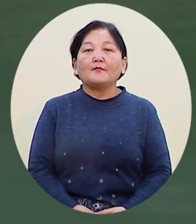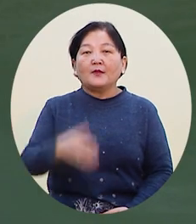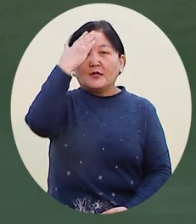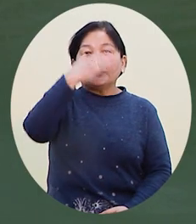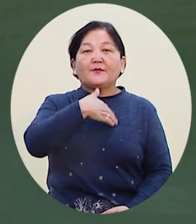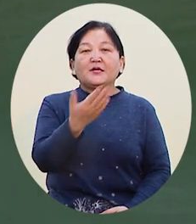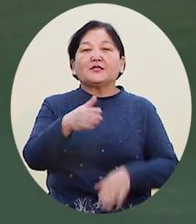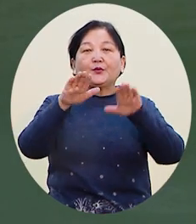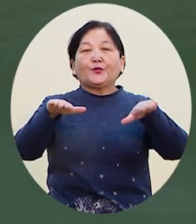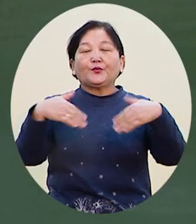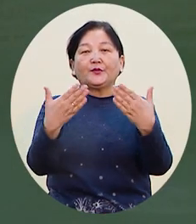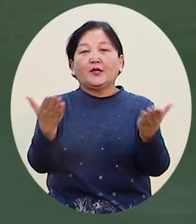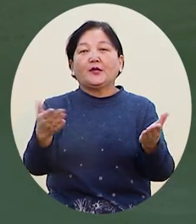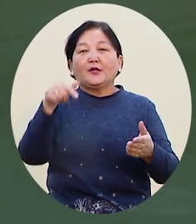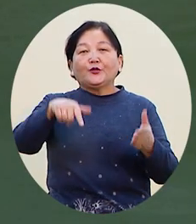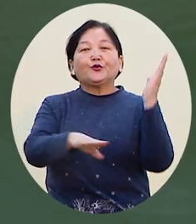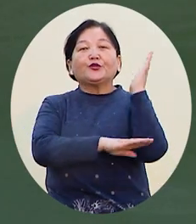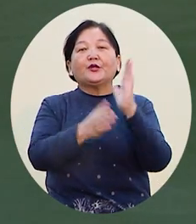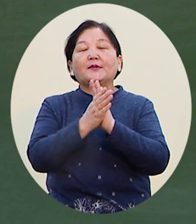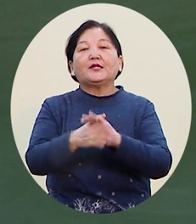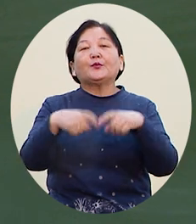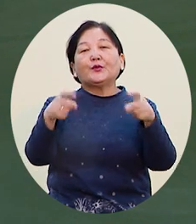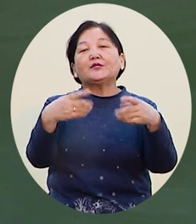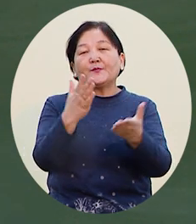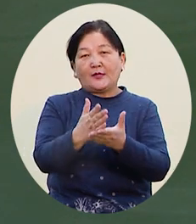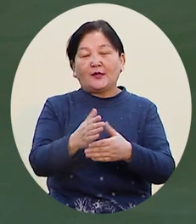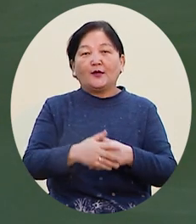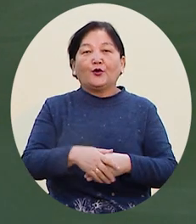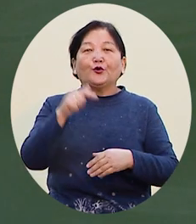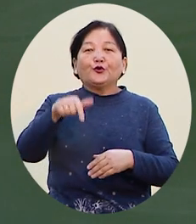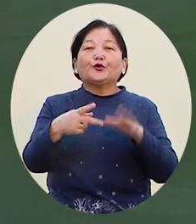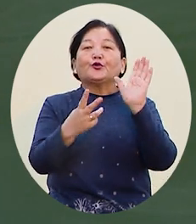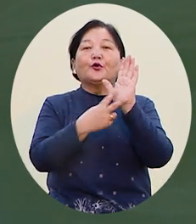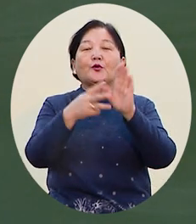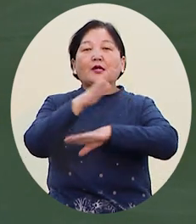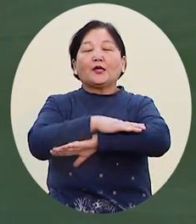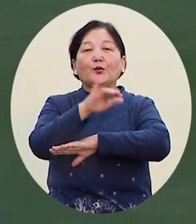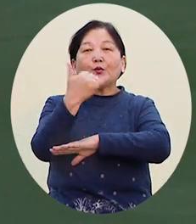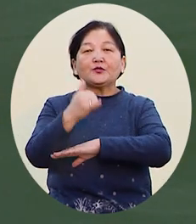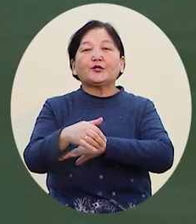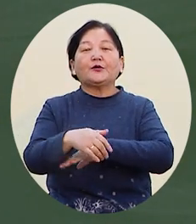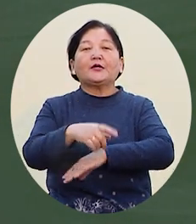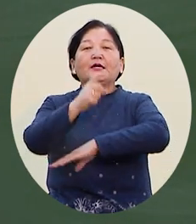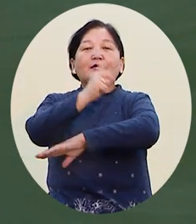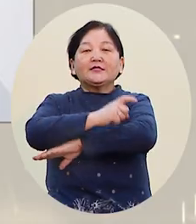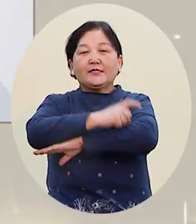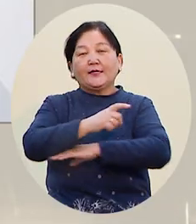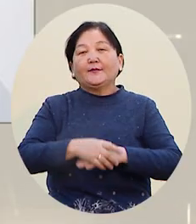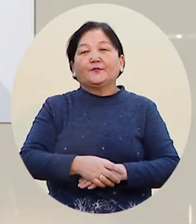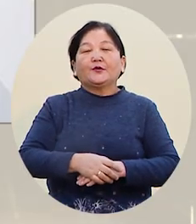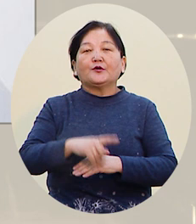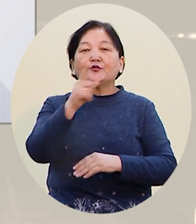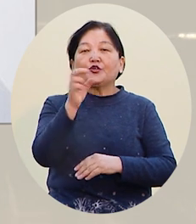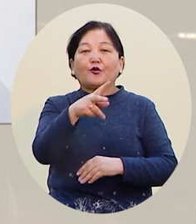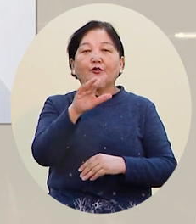За сайн байцгаана уу хүүхдүүдээ. Та бүхэнд энэ өдрийн мэндийг хүргэе. За өнөөдөр 7 дугаар ангийн уран зохиолын хичээлээр зохиолын